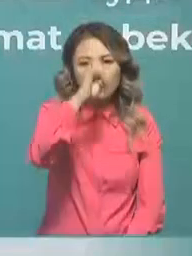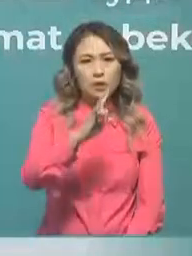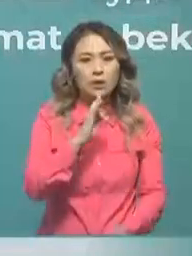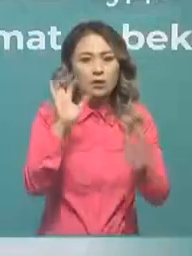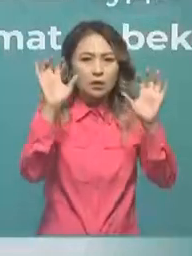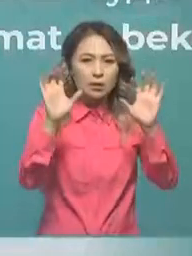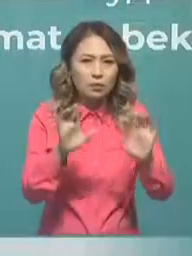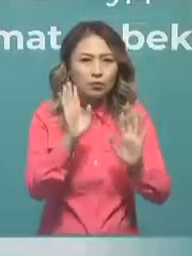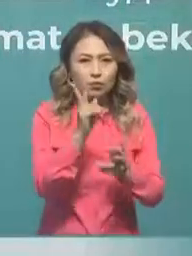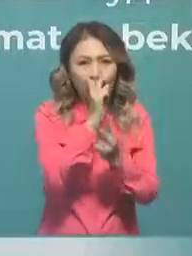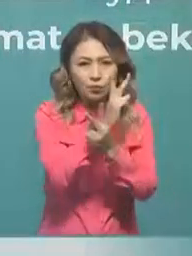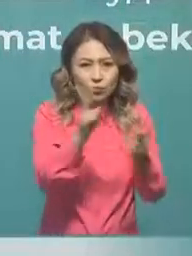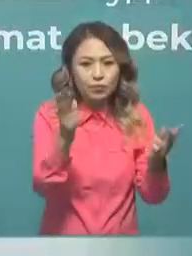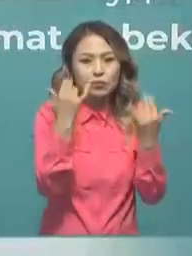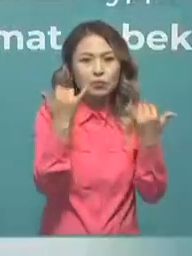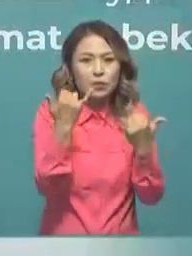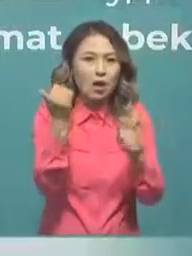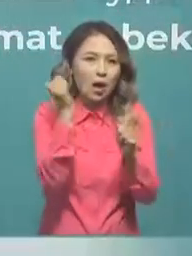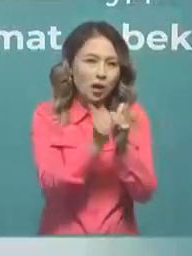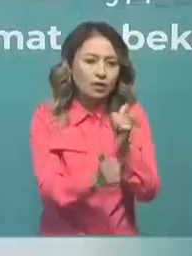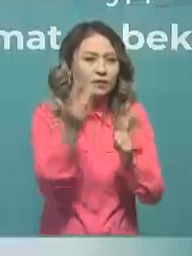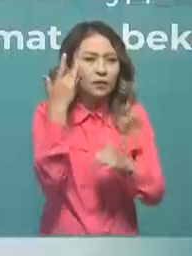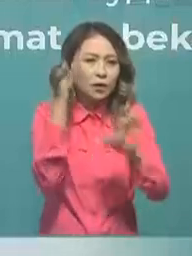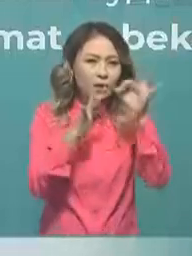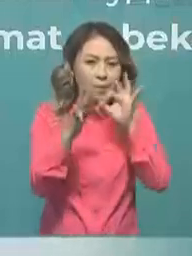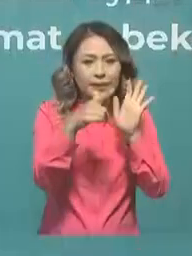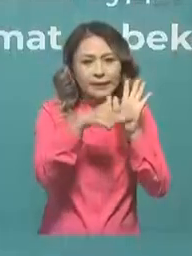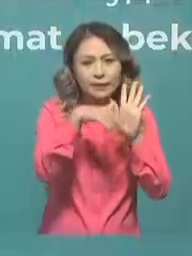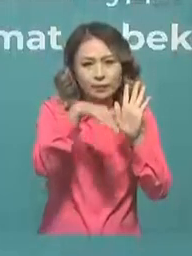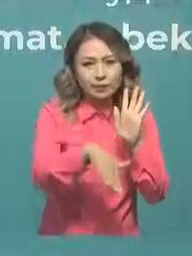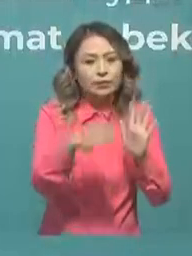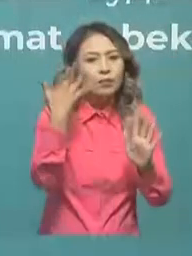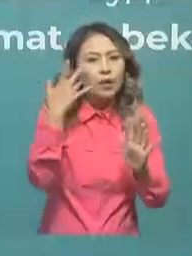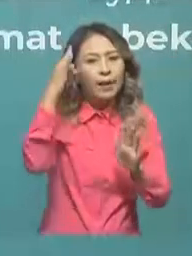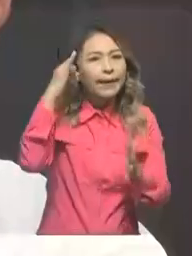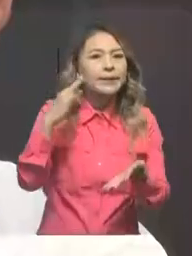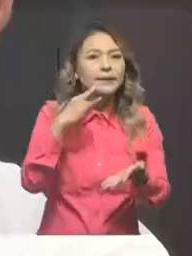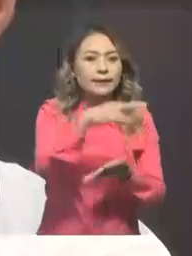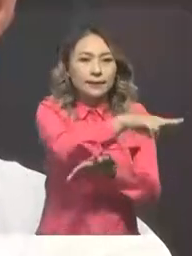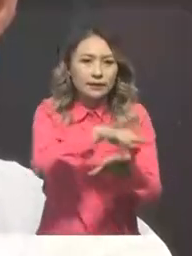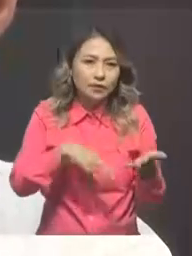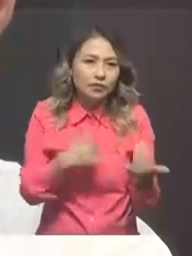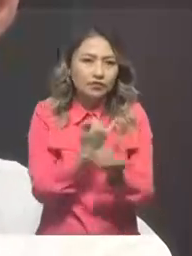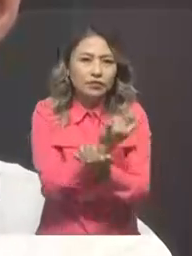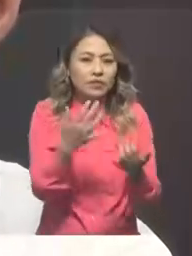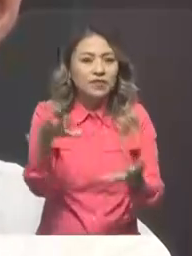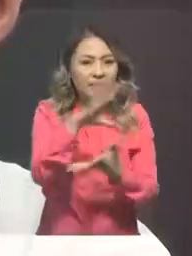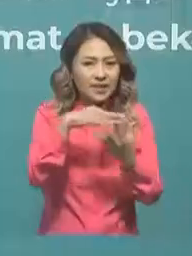заттарды қараймыз. Өйткені ол бізде әр дәрінің 7000 дәрілік заттар Қазақстан тіркелген болса, оның бәрін біз